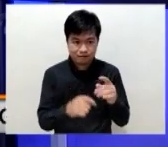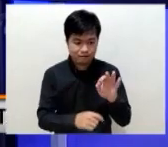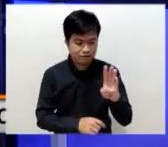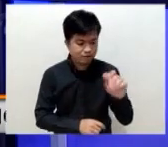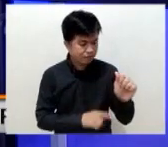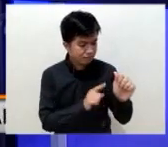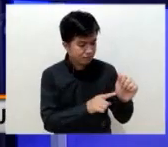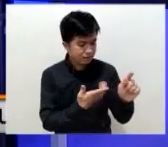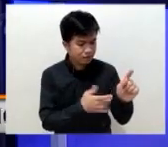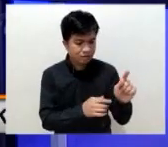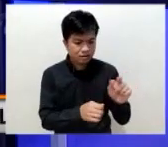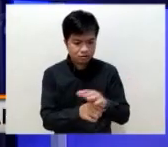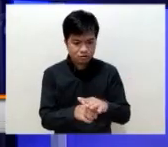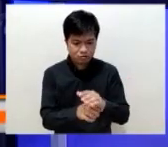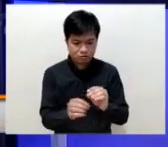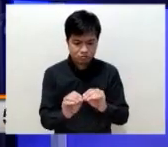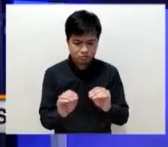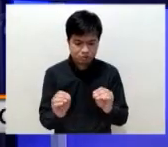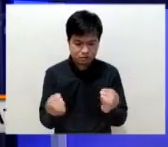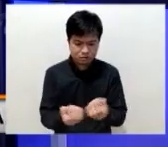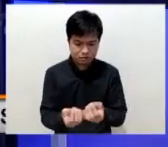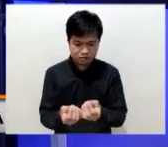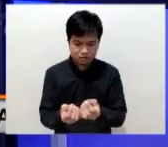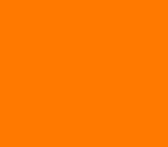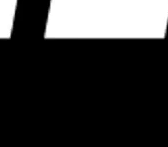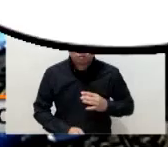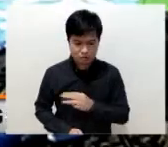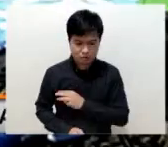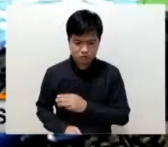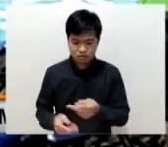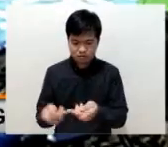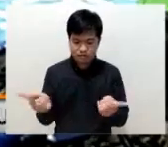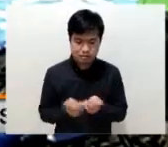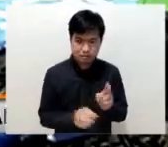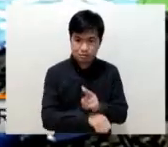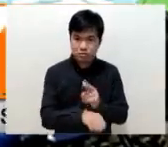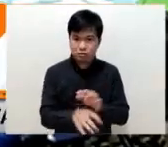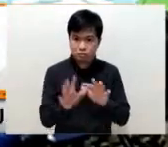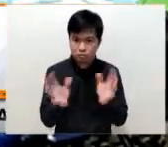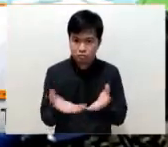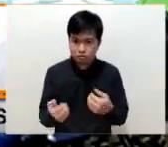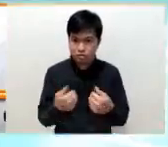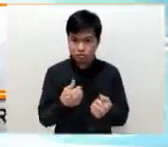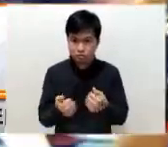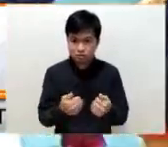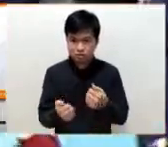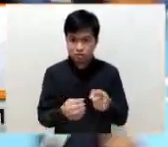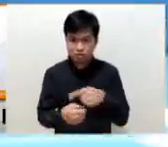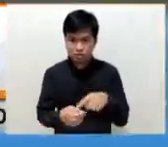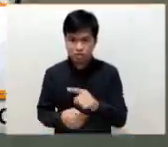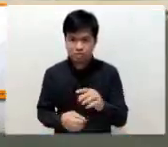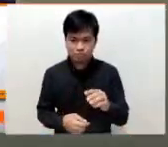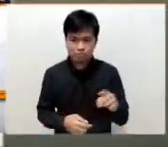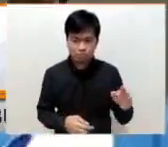Organizing Committee yung mga venue na gagamitin natin para sa World Cup. 4 UAAP teams at 4 NCAA teams ang in-invite para